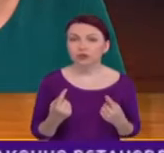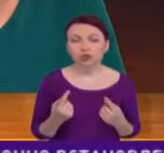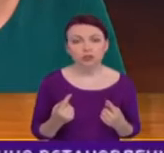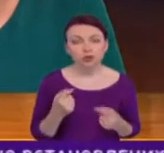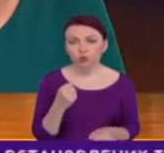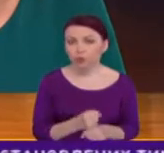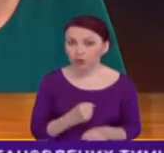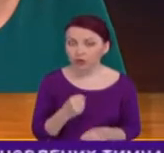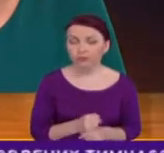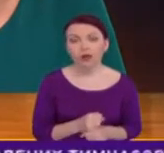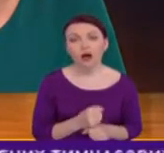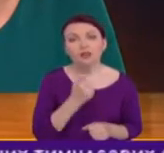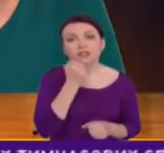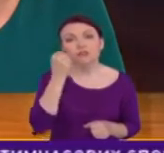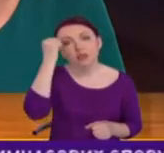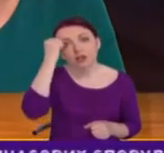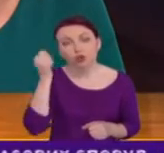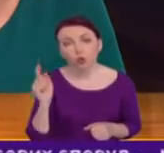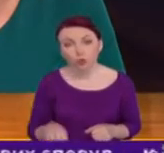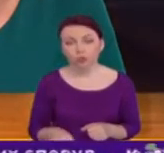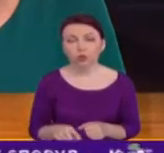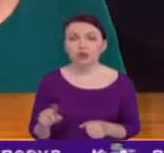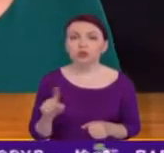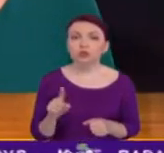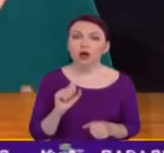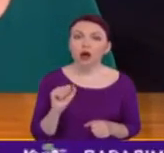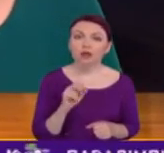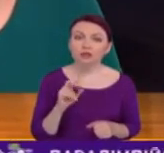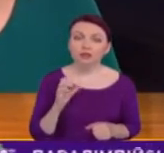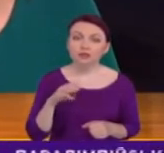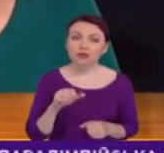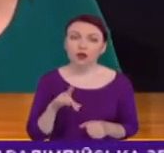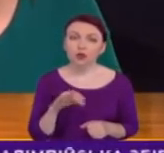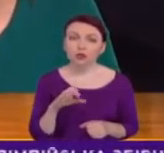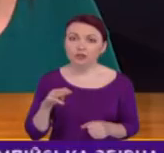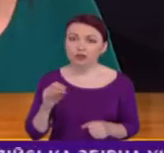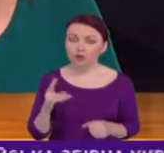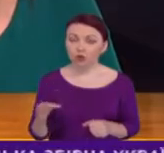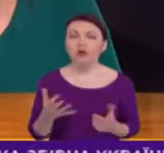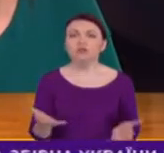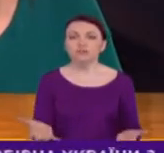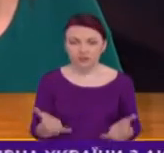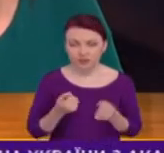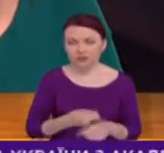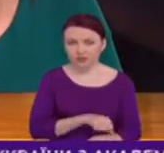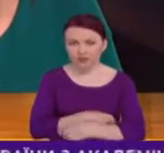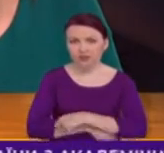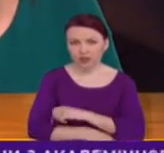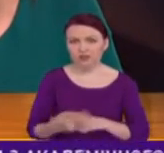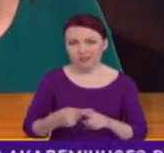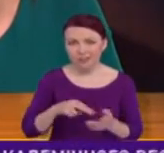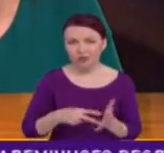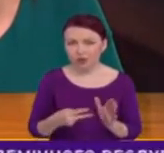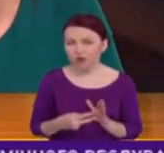величезна робота, але завдяки тому, що Анна Вікторовна Старостенко взялася все-таки за цей проєкт, вона живе цим проєктом,